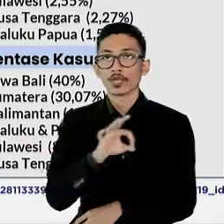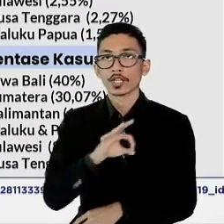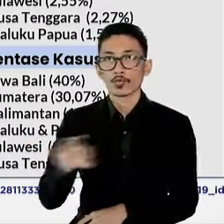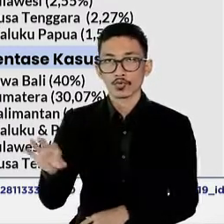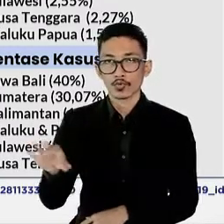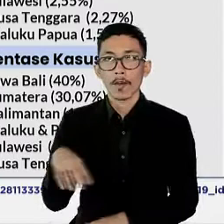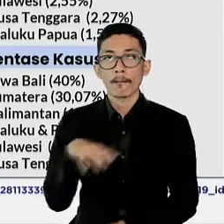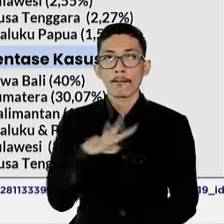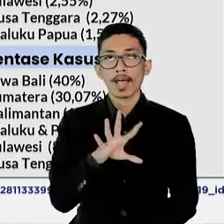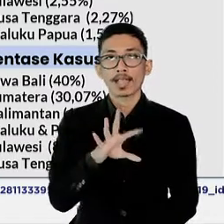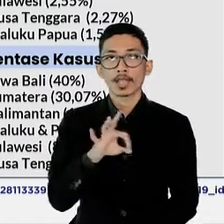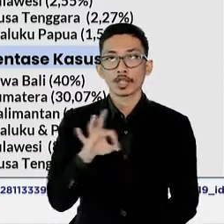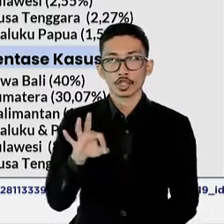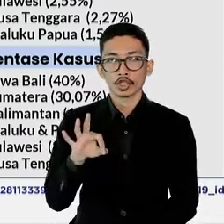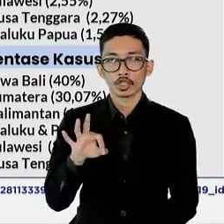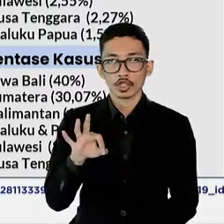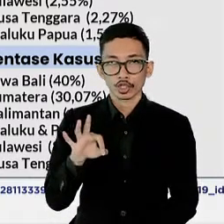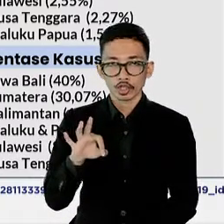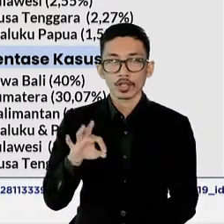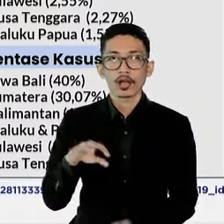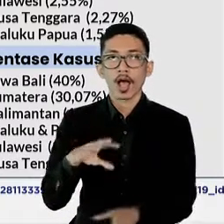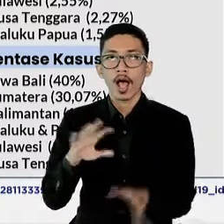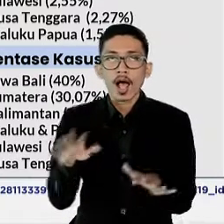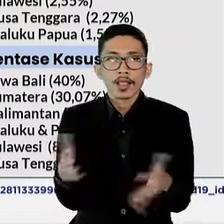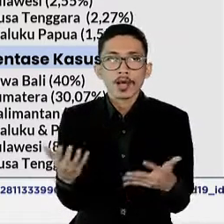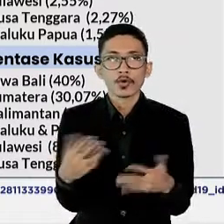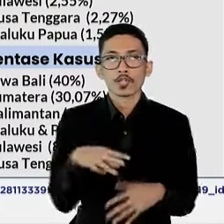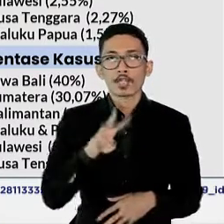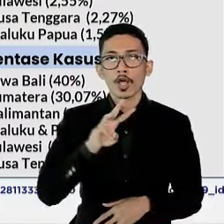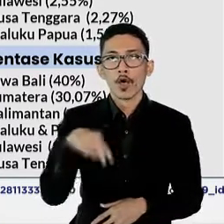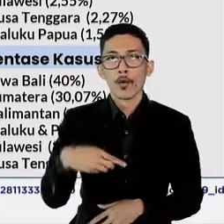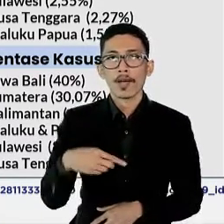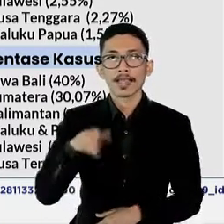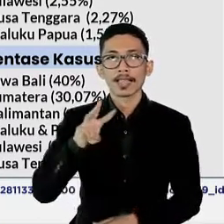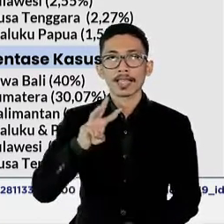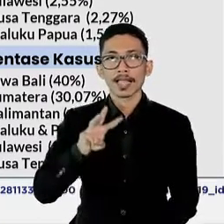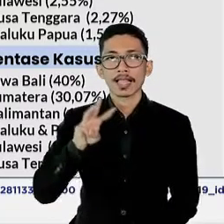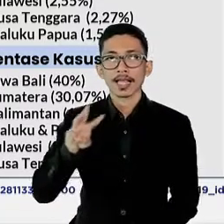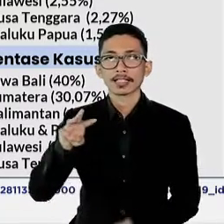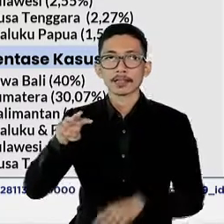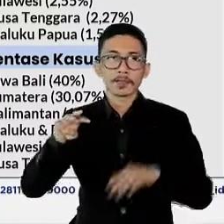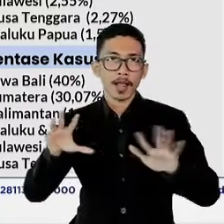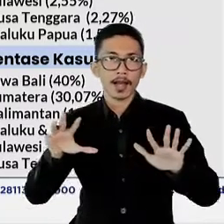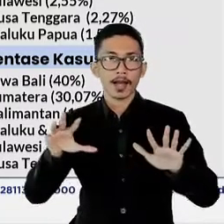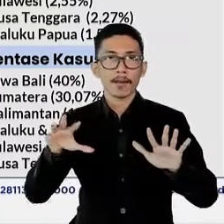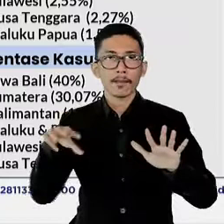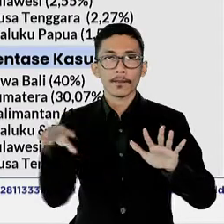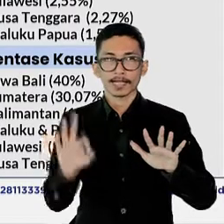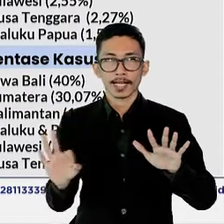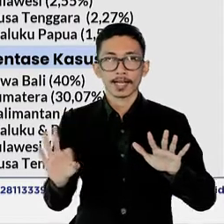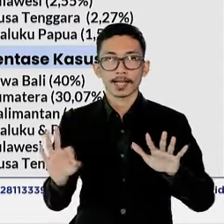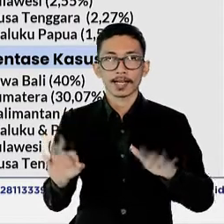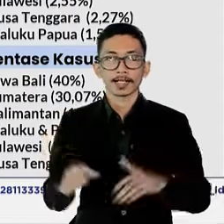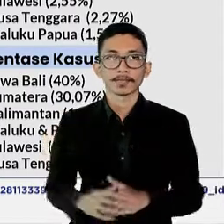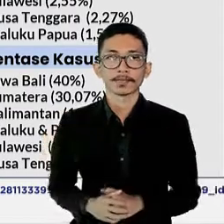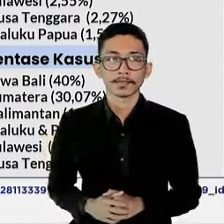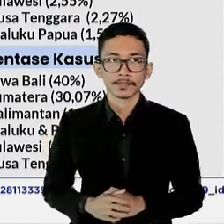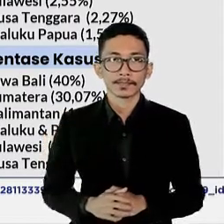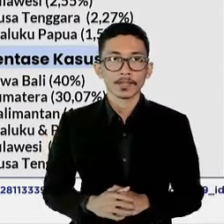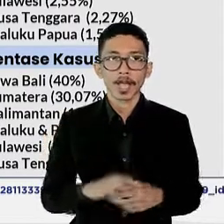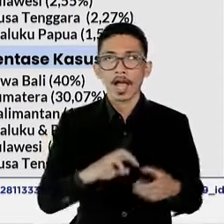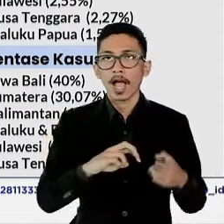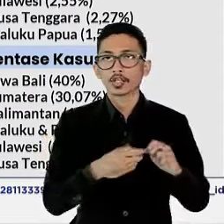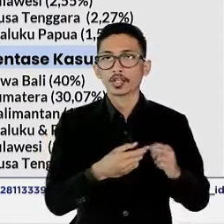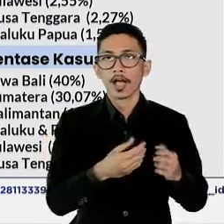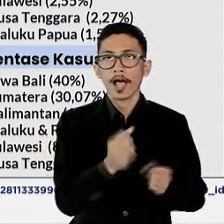474 kasus atau 3,30 sembilan persen dari total kasus saat ini kasus aktif di